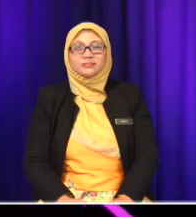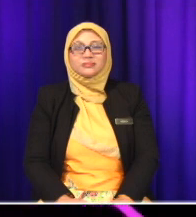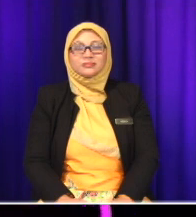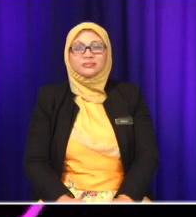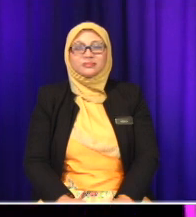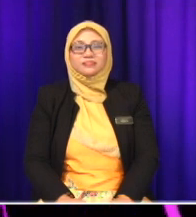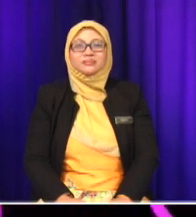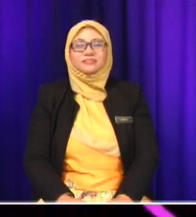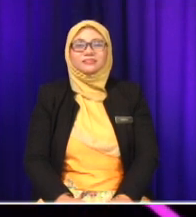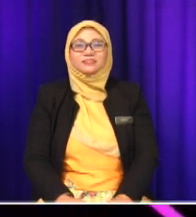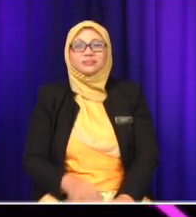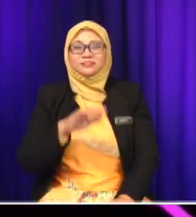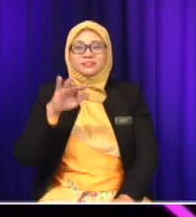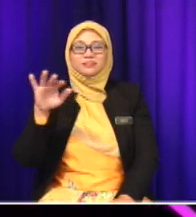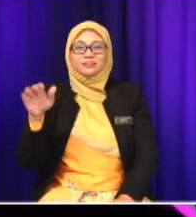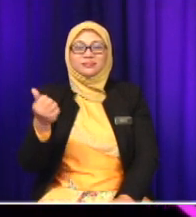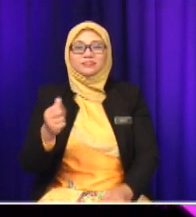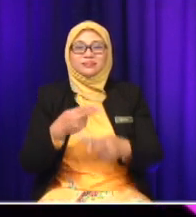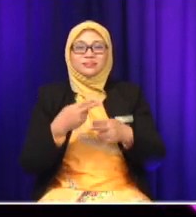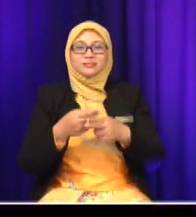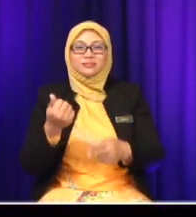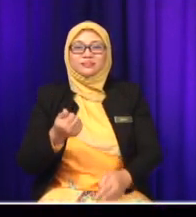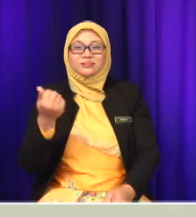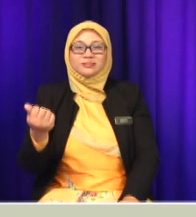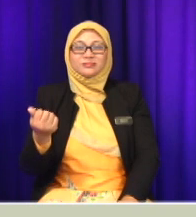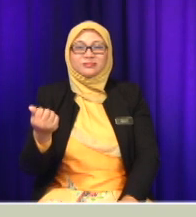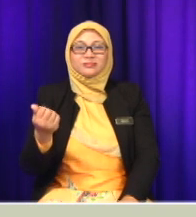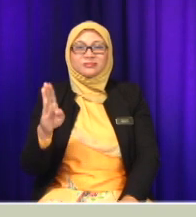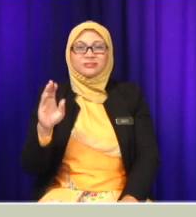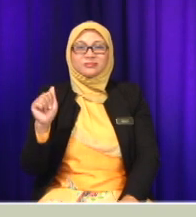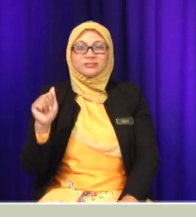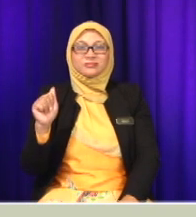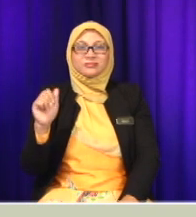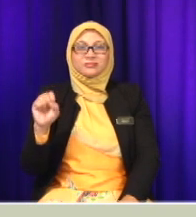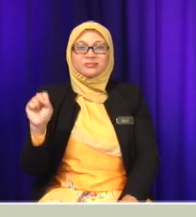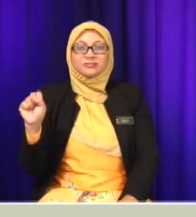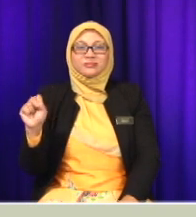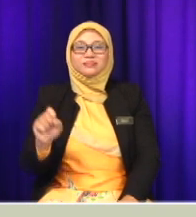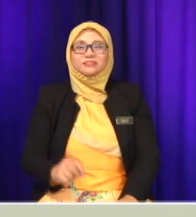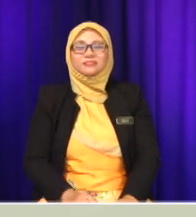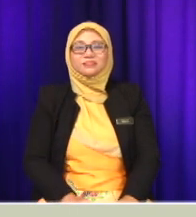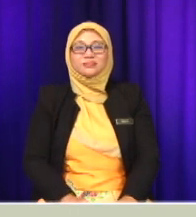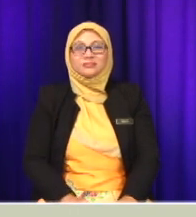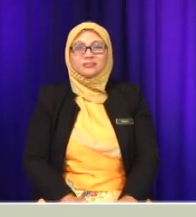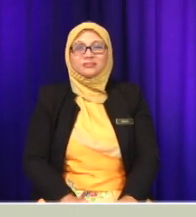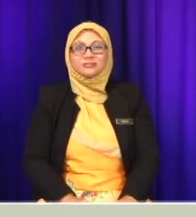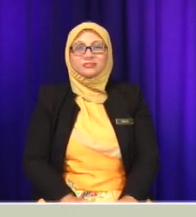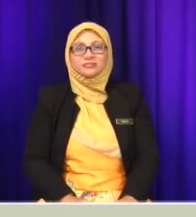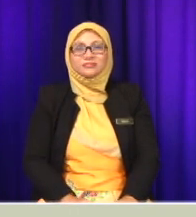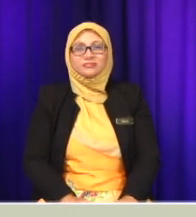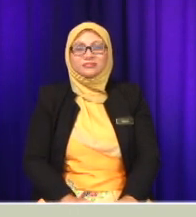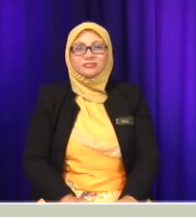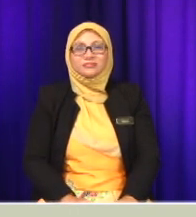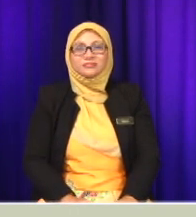Val spring compressor Oke betulingpressor seterusnya mempel injap